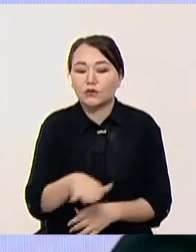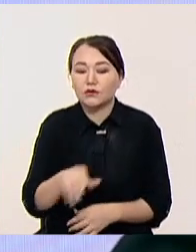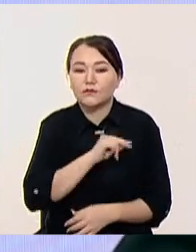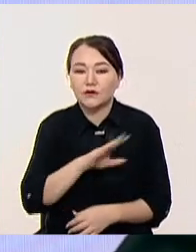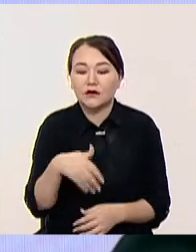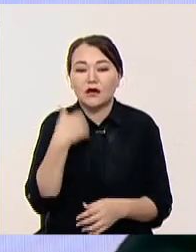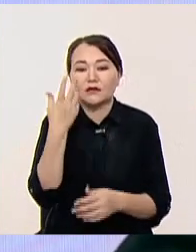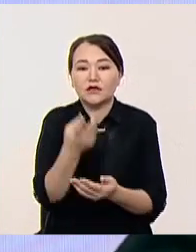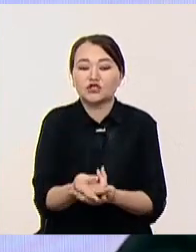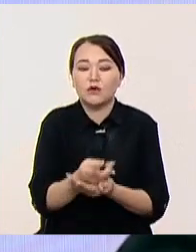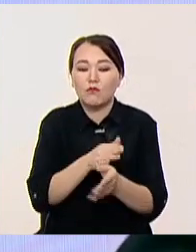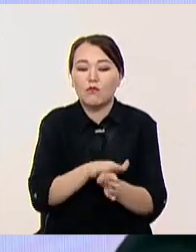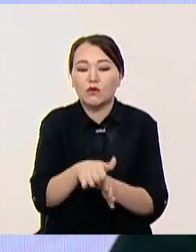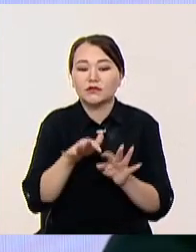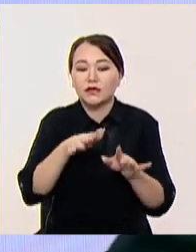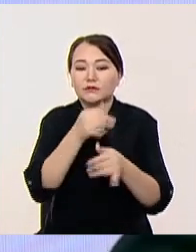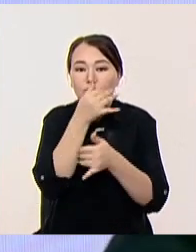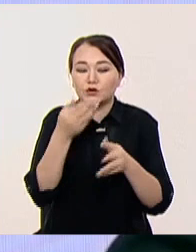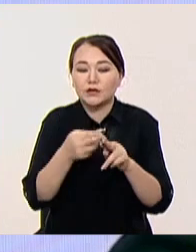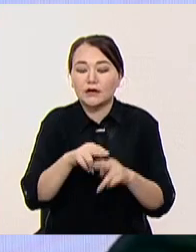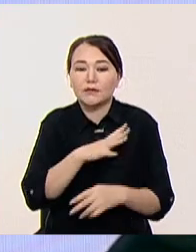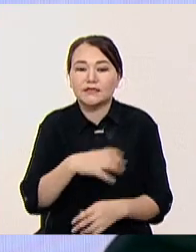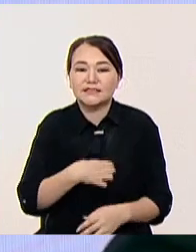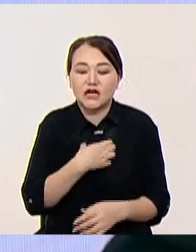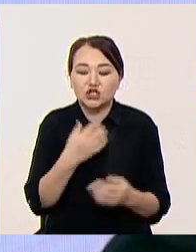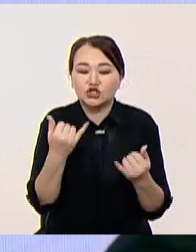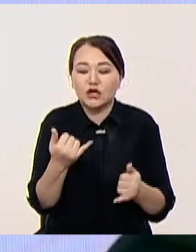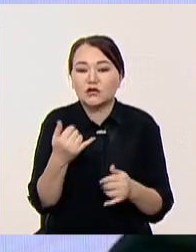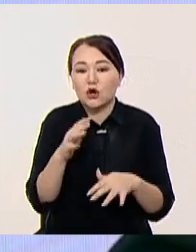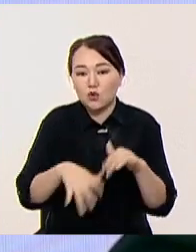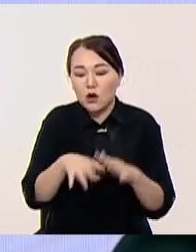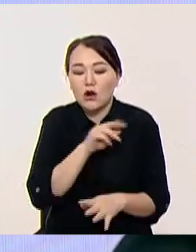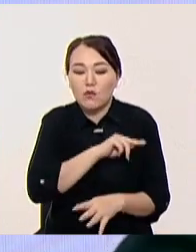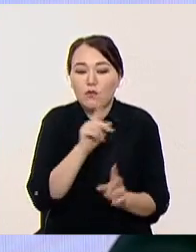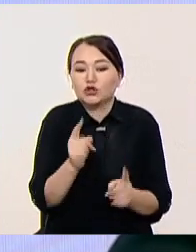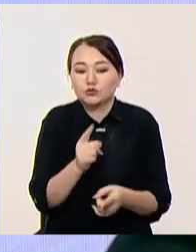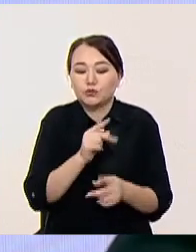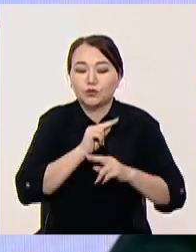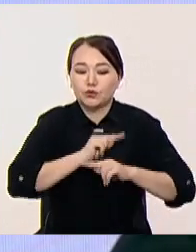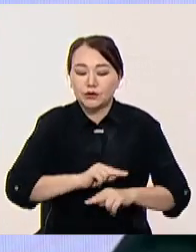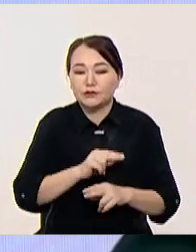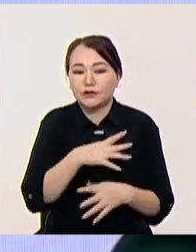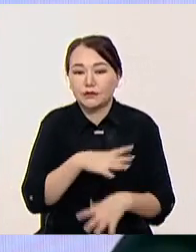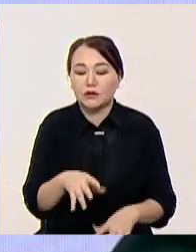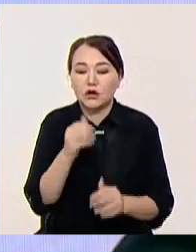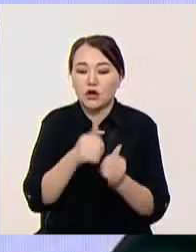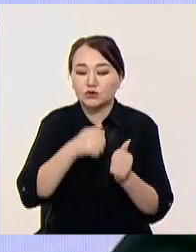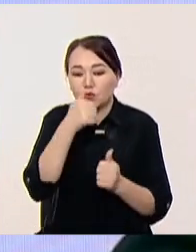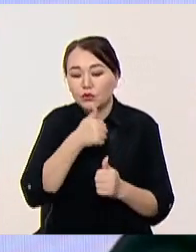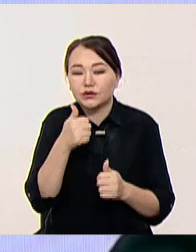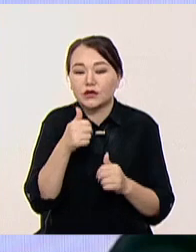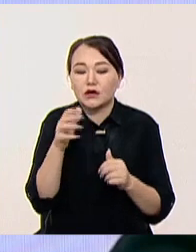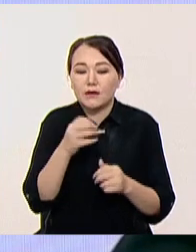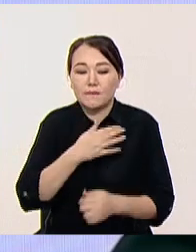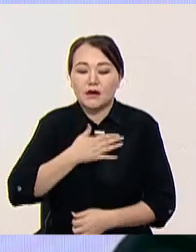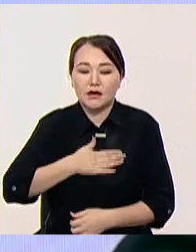Когда лежала полностью обездвиженная, это было страшно. А сейчас-то рука работает, почему бы не трудиться? Каждый год нас так чествуют,